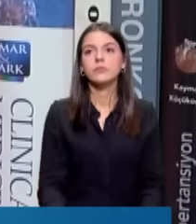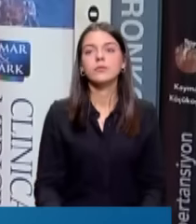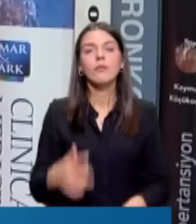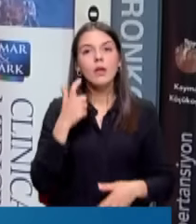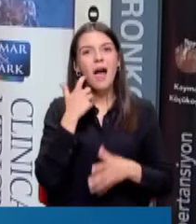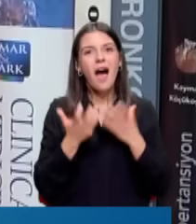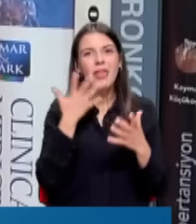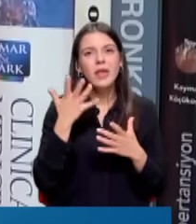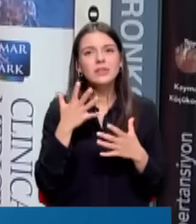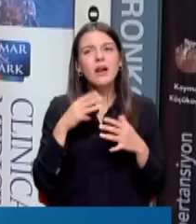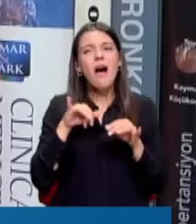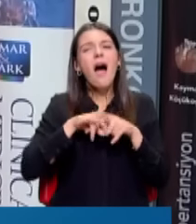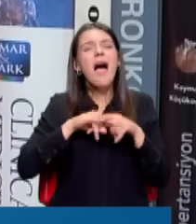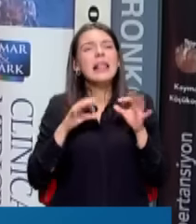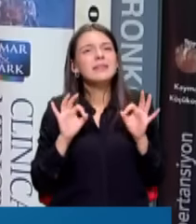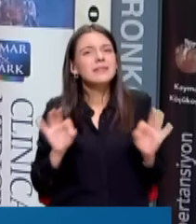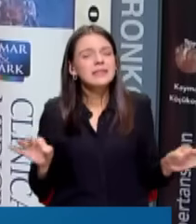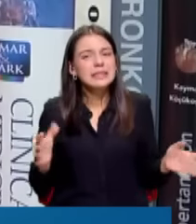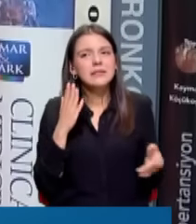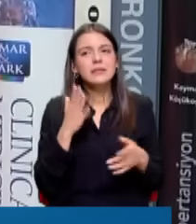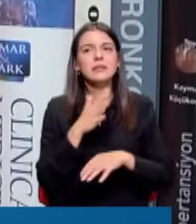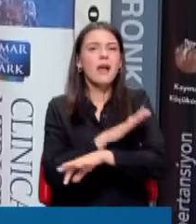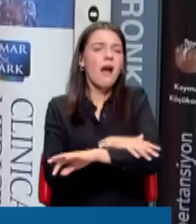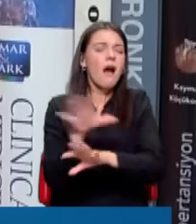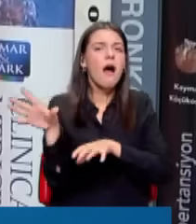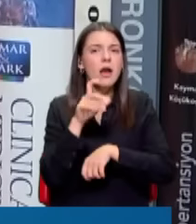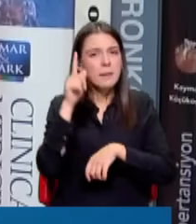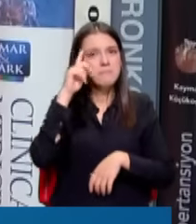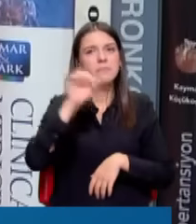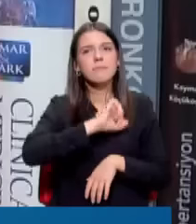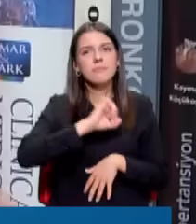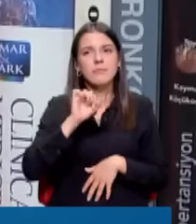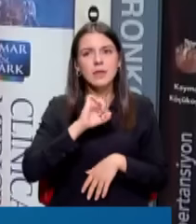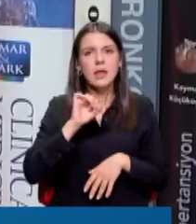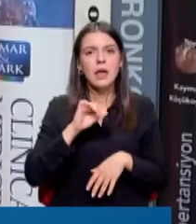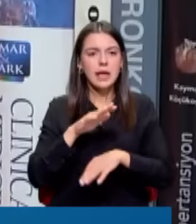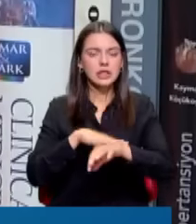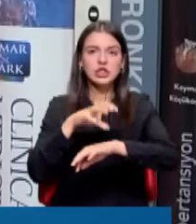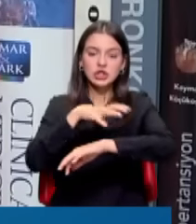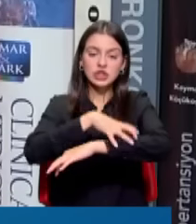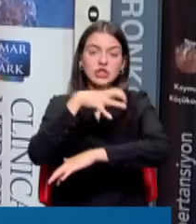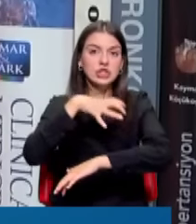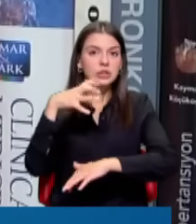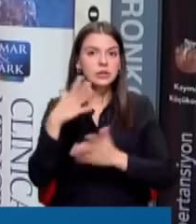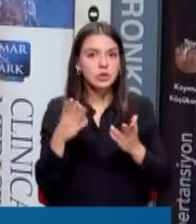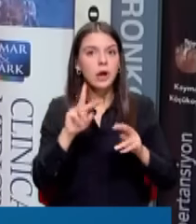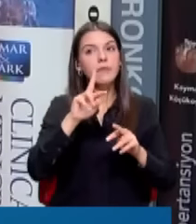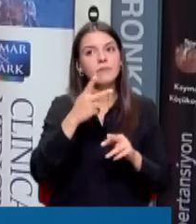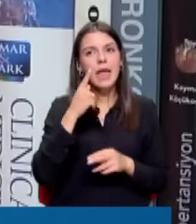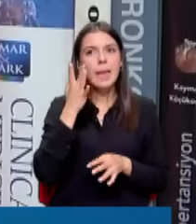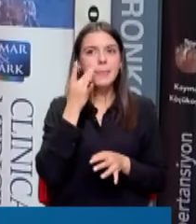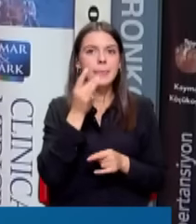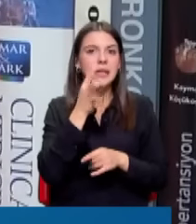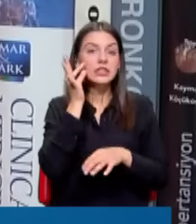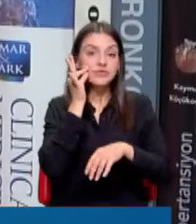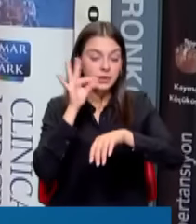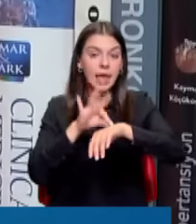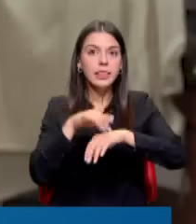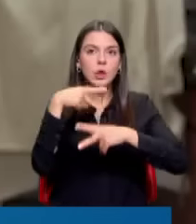Ateş, kırgınlık, halsizlik, kas ve eklem ağrıları, baş ağrısı, lenf bezlerinin şişmesi ve tabii tipik olarak da